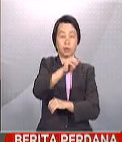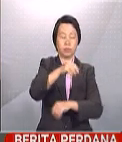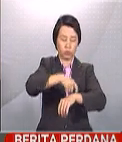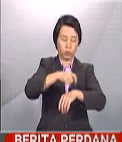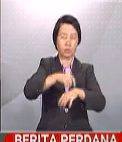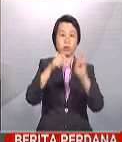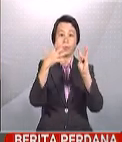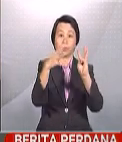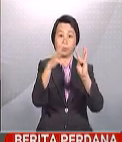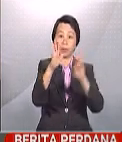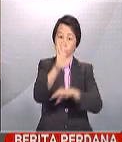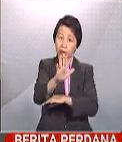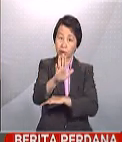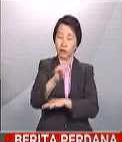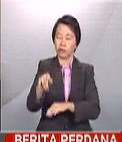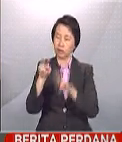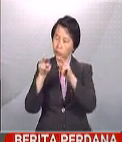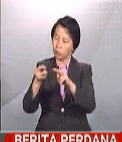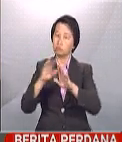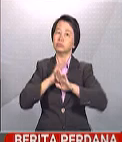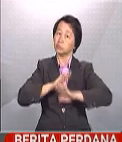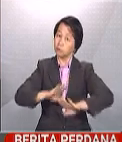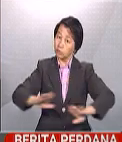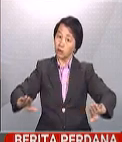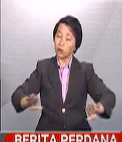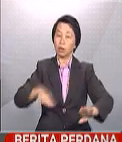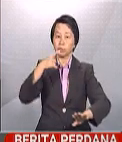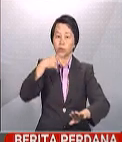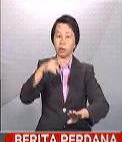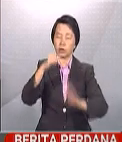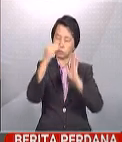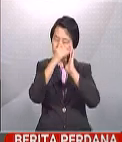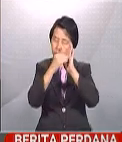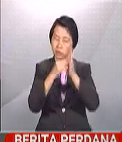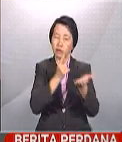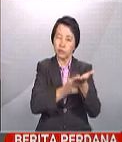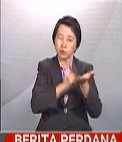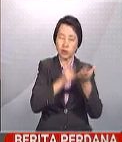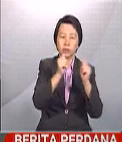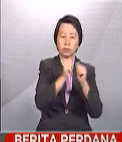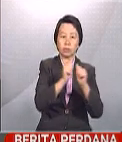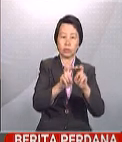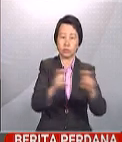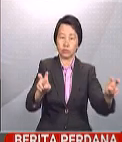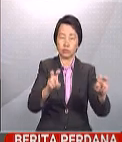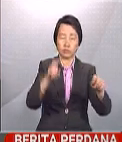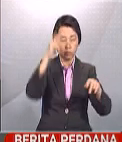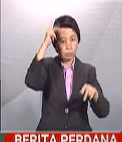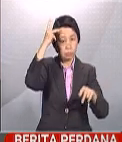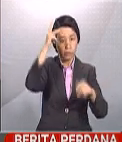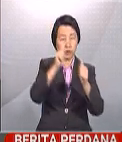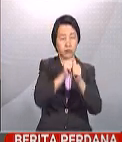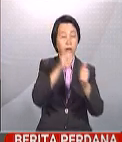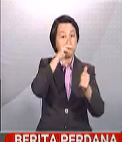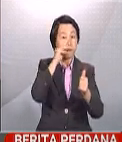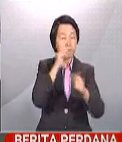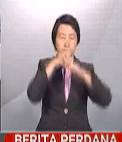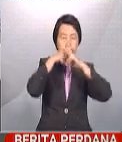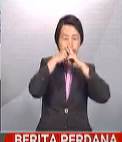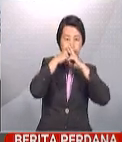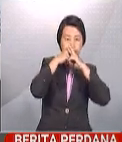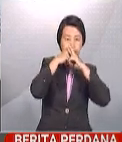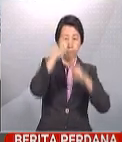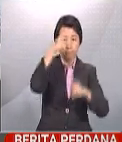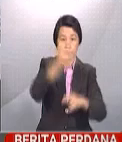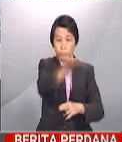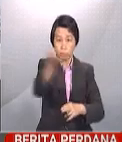petang tadi. Dan beliau kelihatan cukup tenang sekali. Juga mengatakan input perbincangan bersama barisan pimpinan politik bersama Tan Sri Muhyiddin adalah sulit. Dan